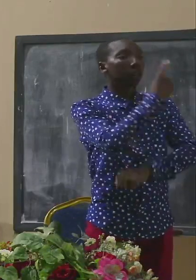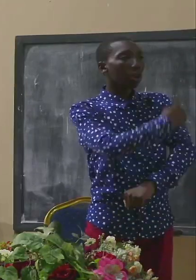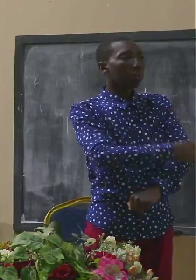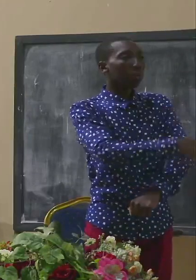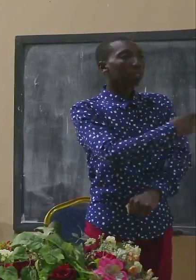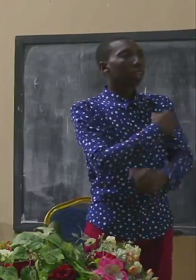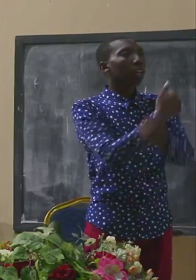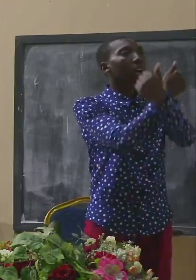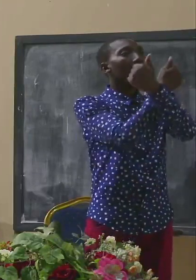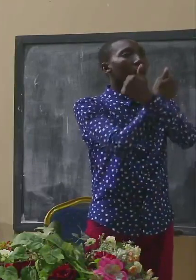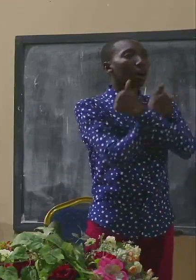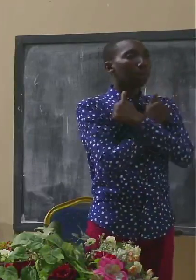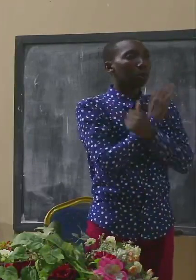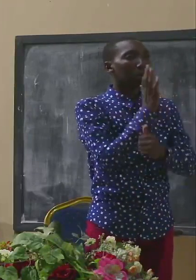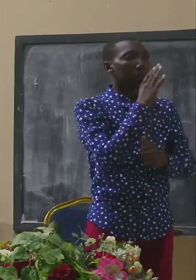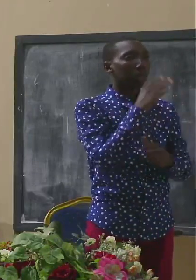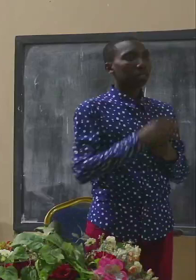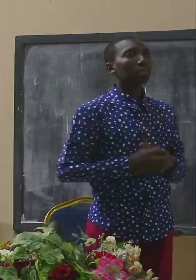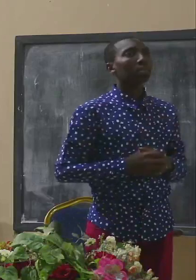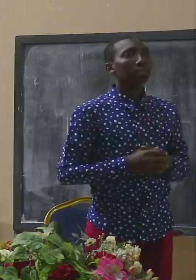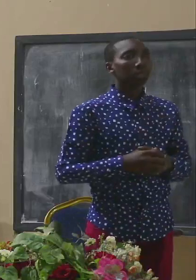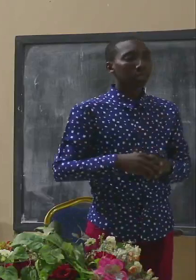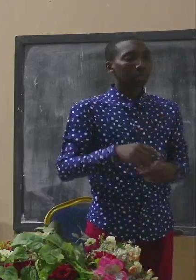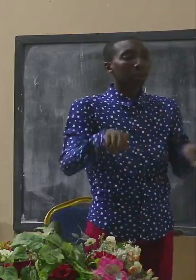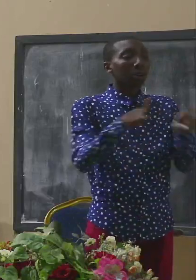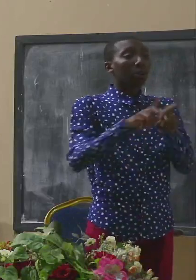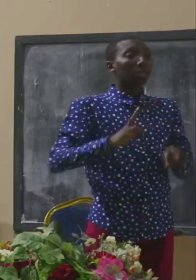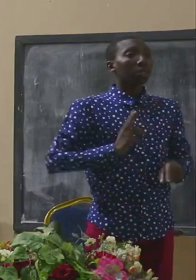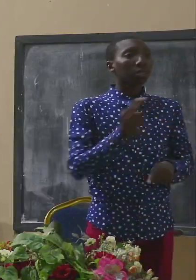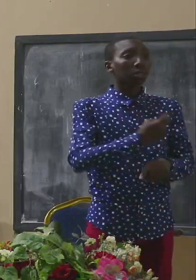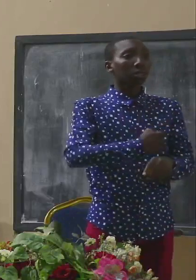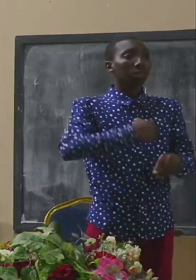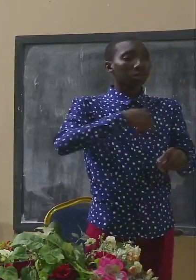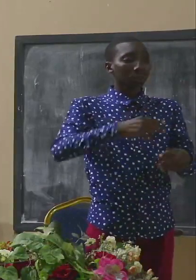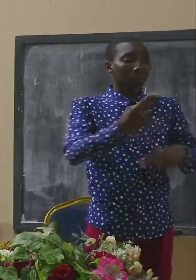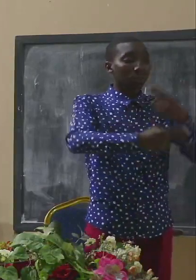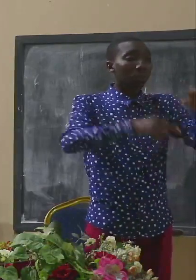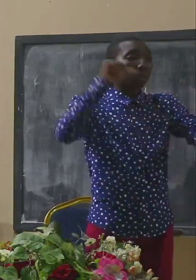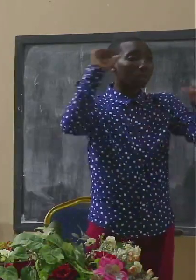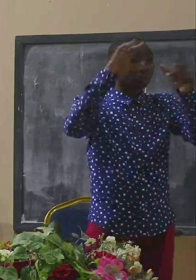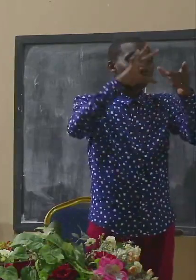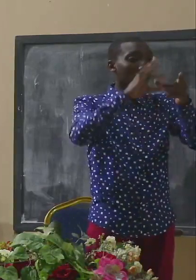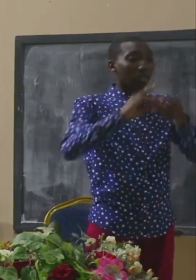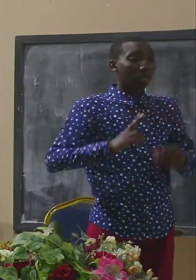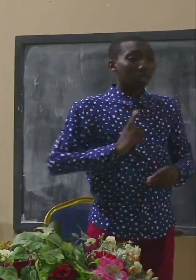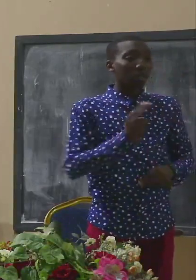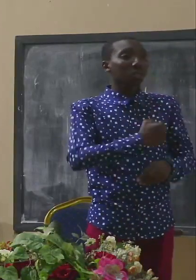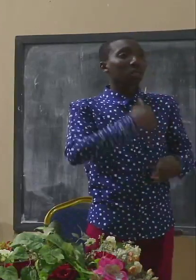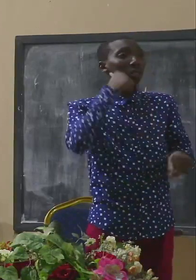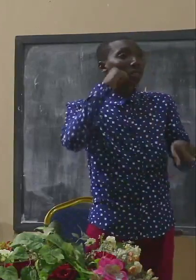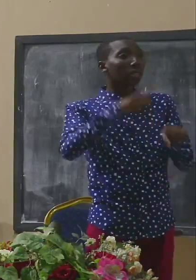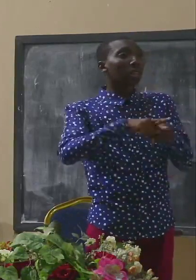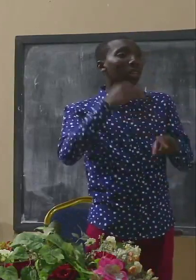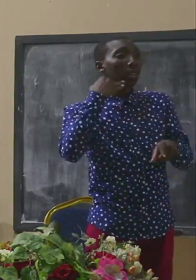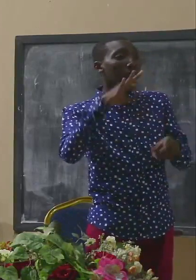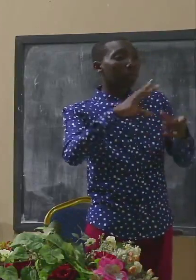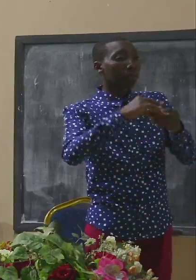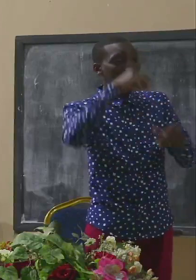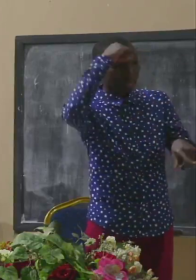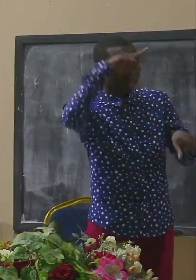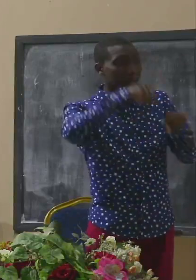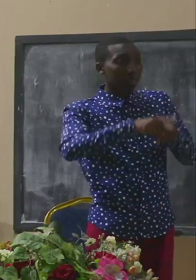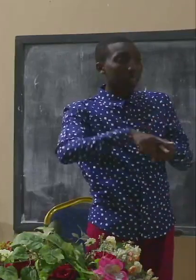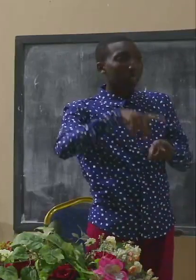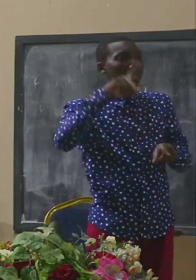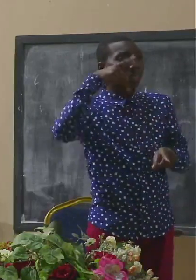l'hôpital la charité maternelle. Natutakumbuka dada yetu mko wa ndugu Filemon. Nous allons également nous souvenir de notre sœur,